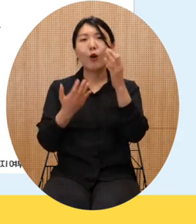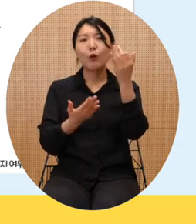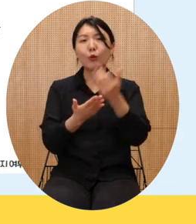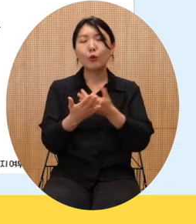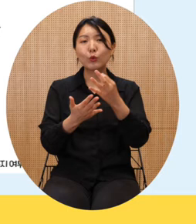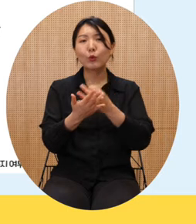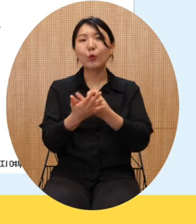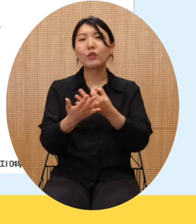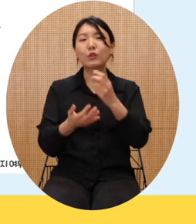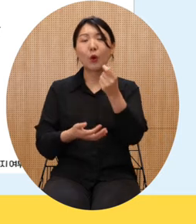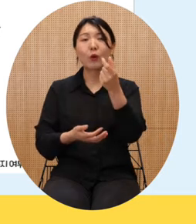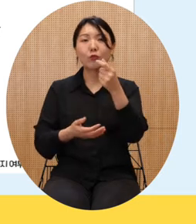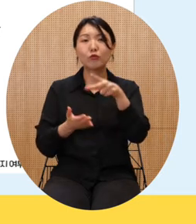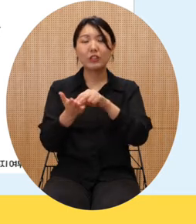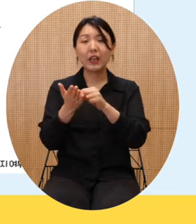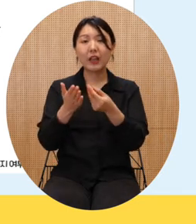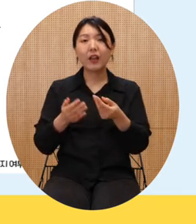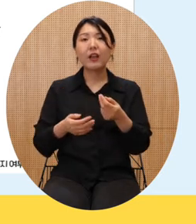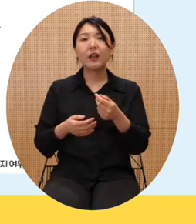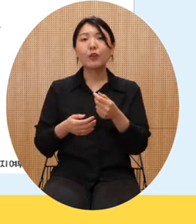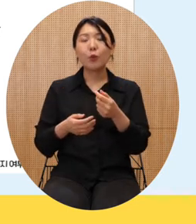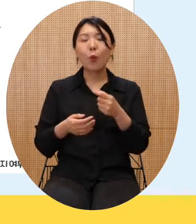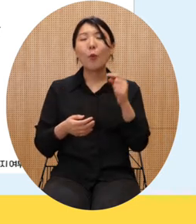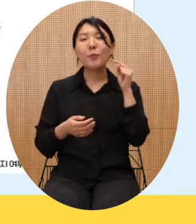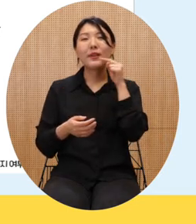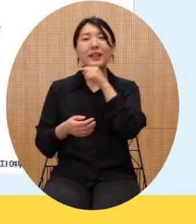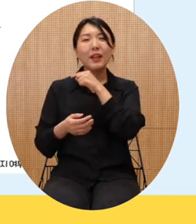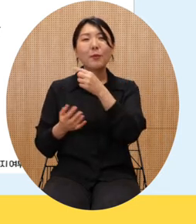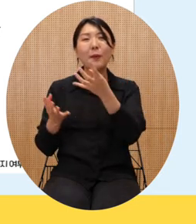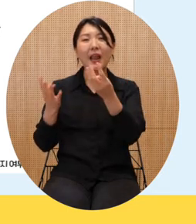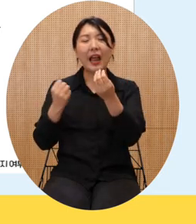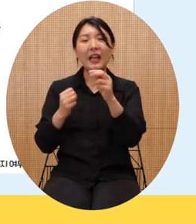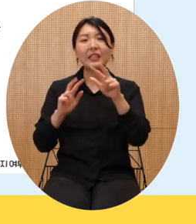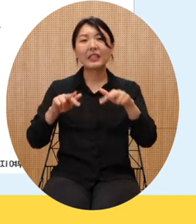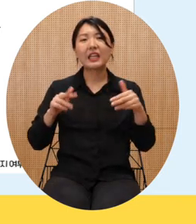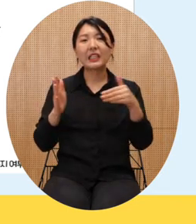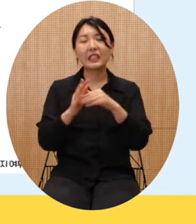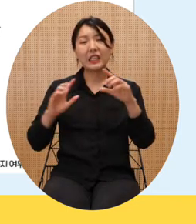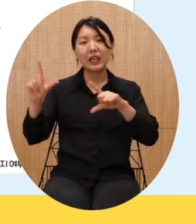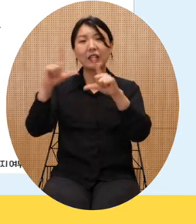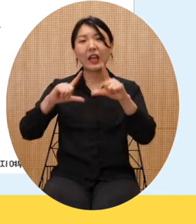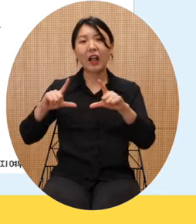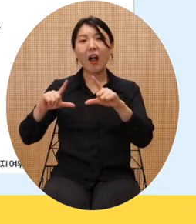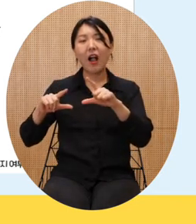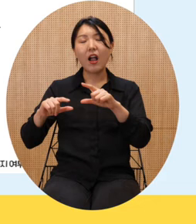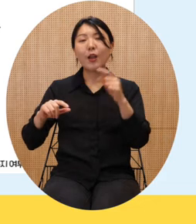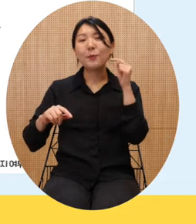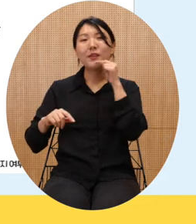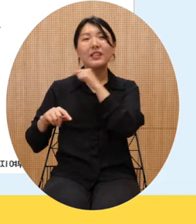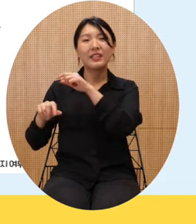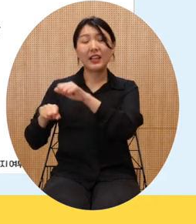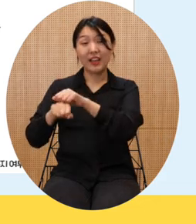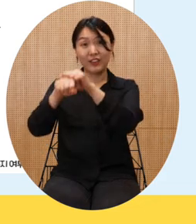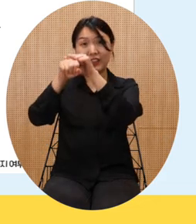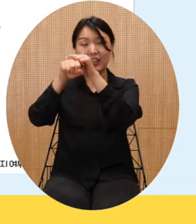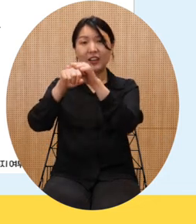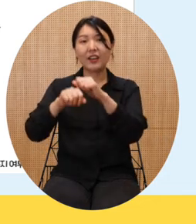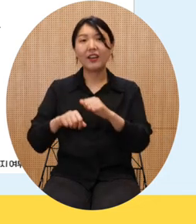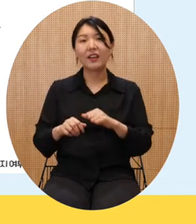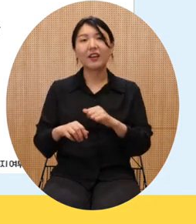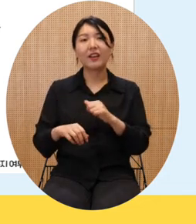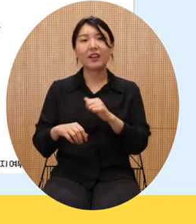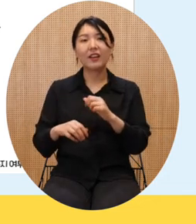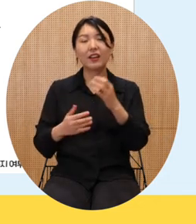빈곤 가구에 가보면 이 소득이 적은 것도 문제지만 또 빚이, 부채가 많이 있어서 그동안 생활을 하다가